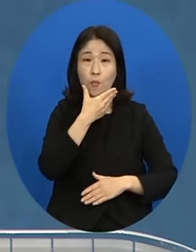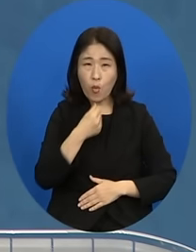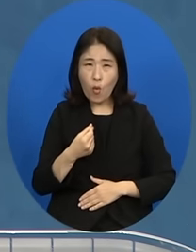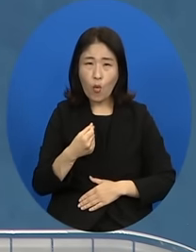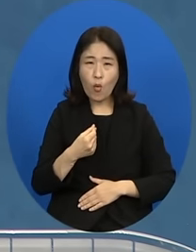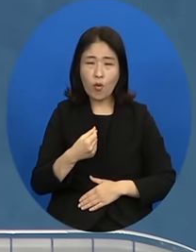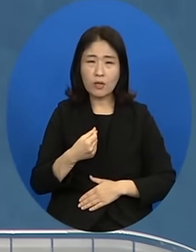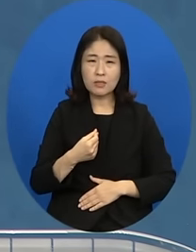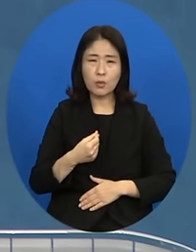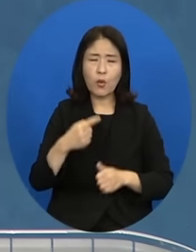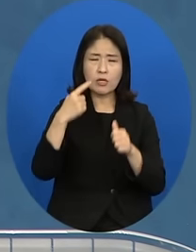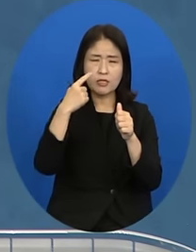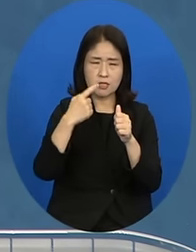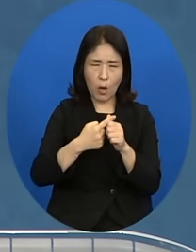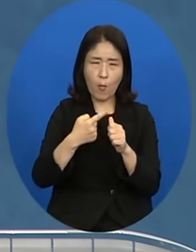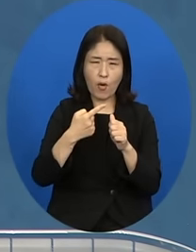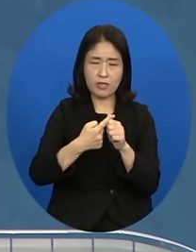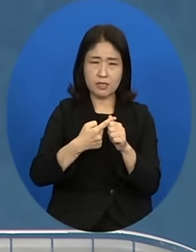제1명령입니다.